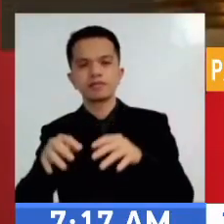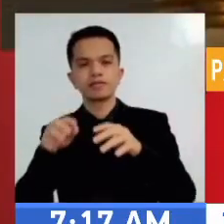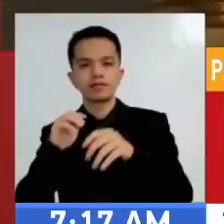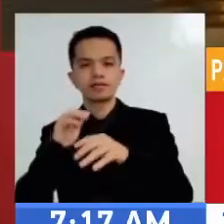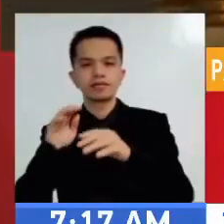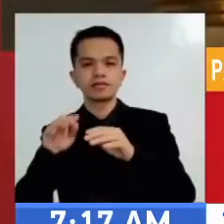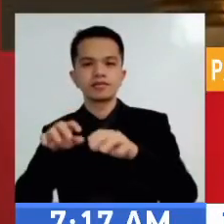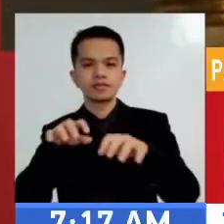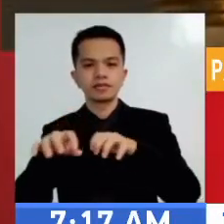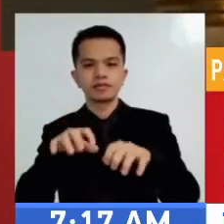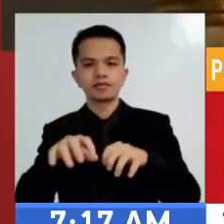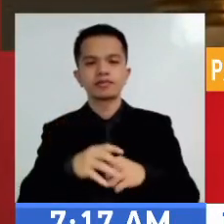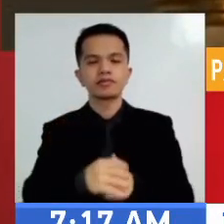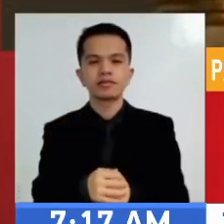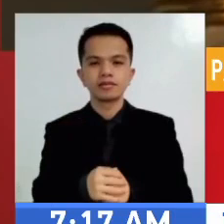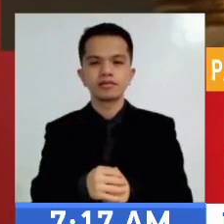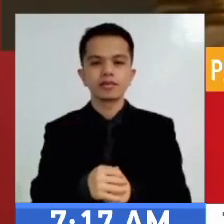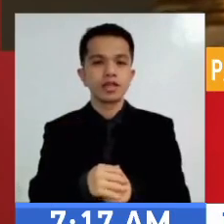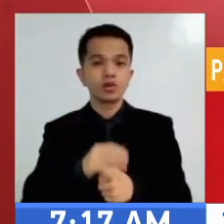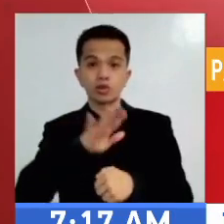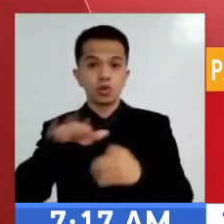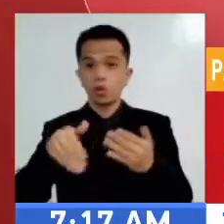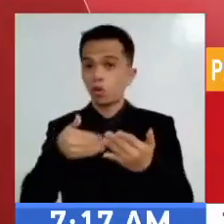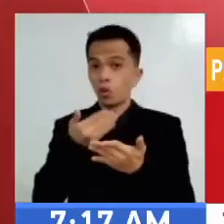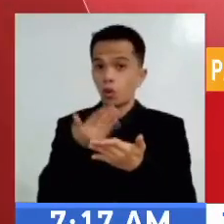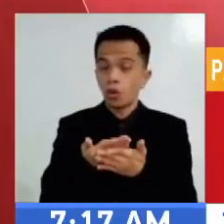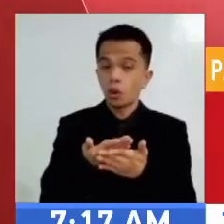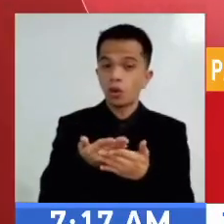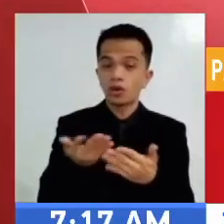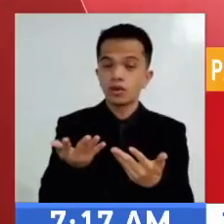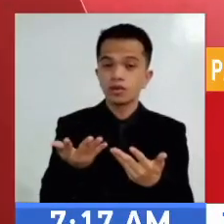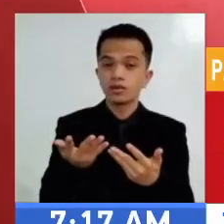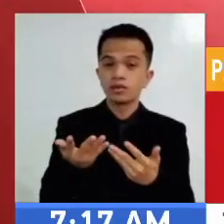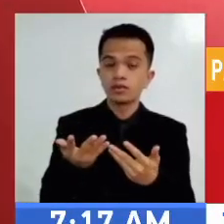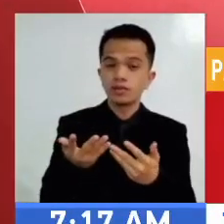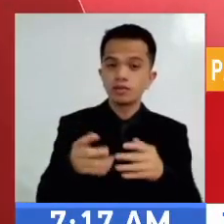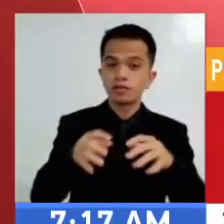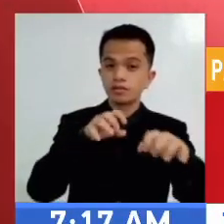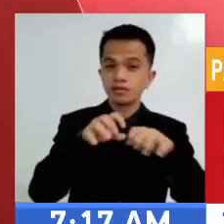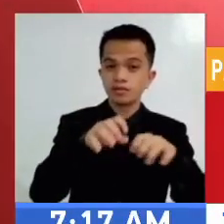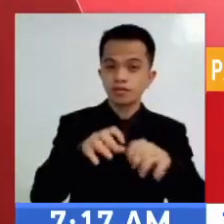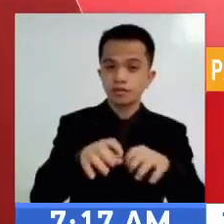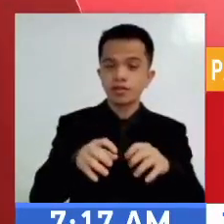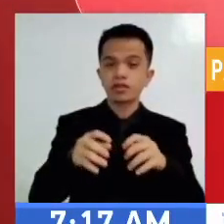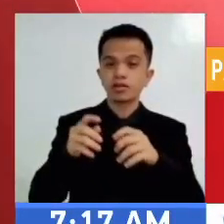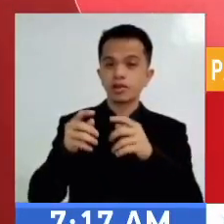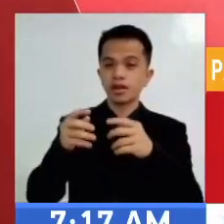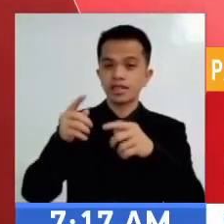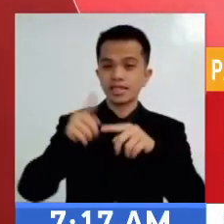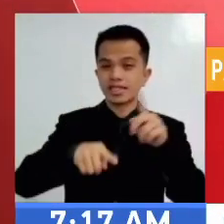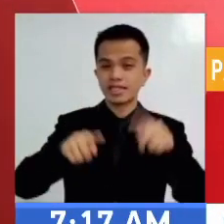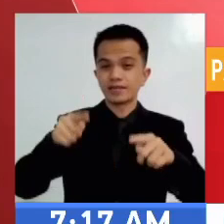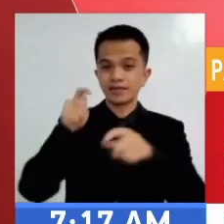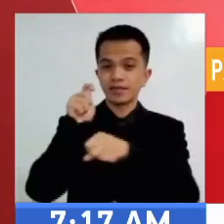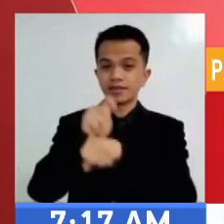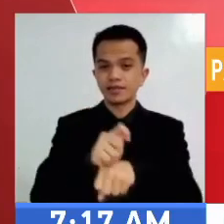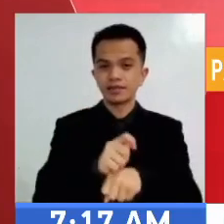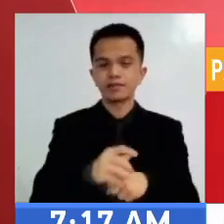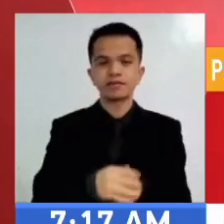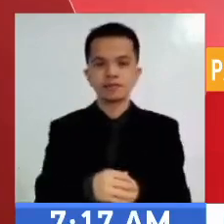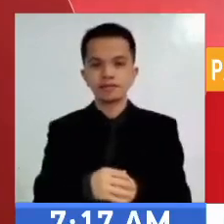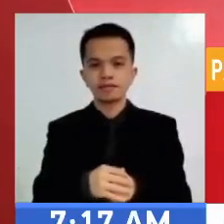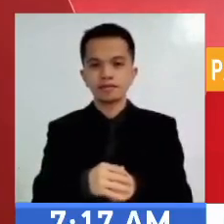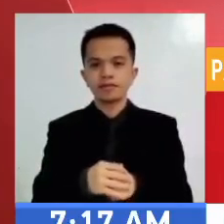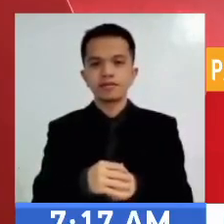So lahat-lahat na po, wala na pong mga exemption when it comes to the different traditions? Wala na. Okay. Ang sinasabi